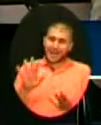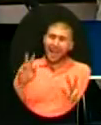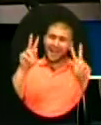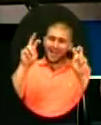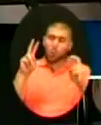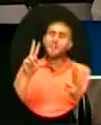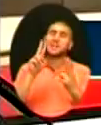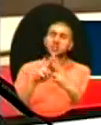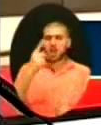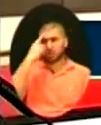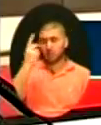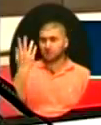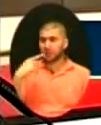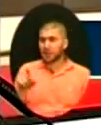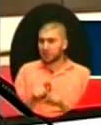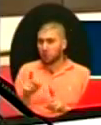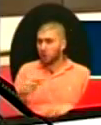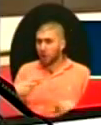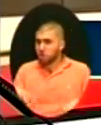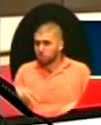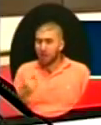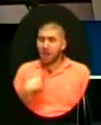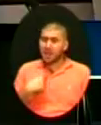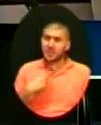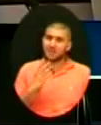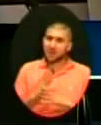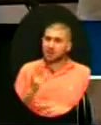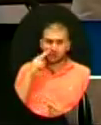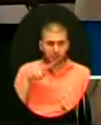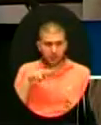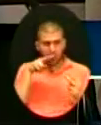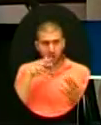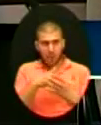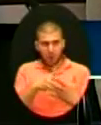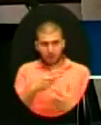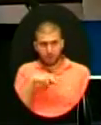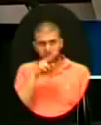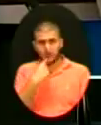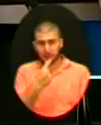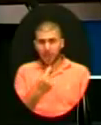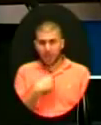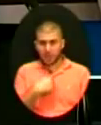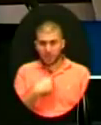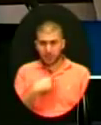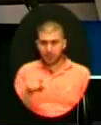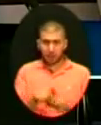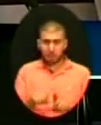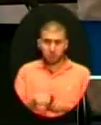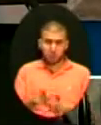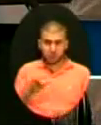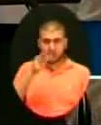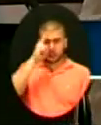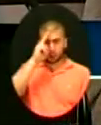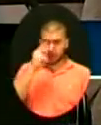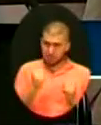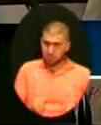הוגדרה הפגישה הזו. היד לא רעדה לך? אני איבדתי לחוקרים בעיניים ואמרתי להם, תגידו, אני הרי הולך פה לקחת